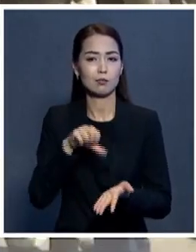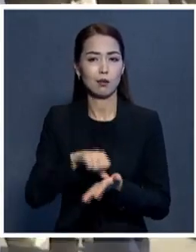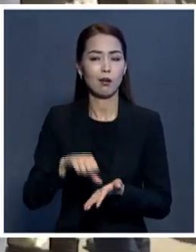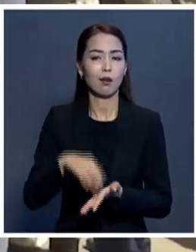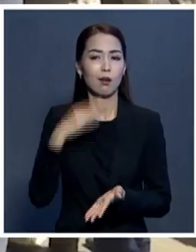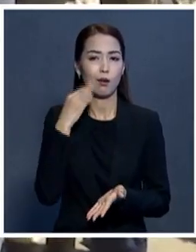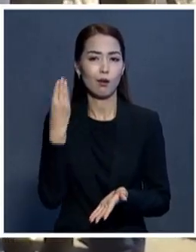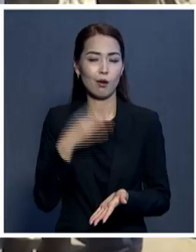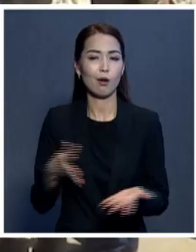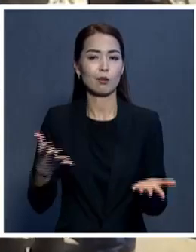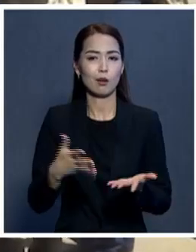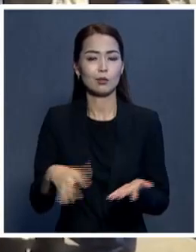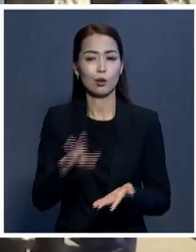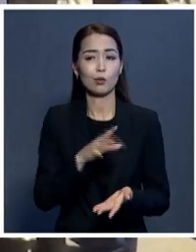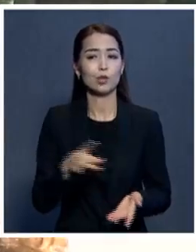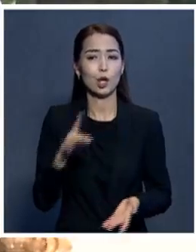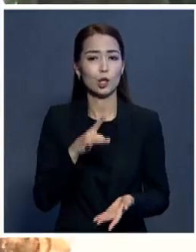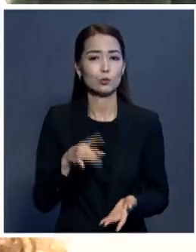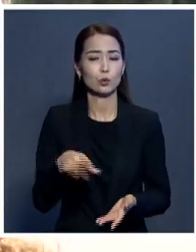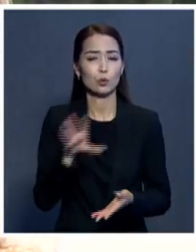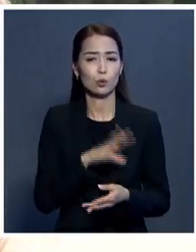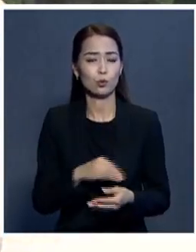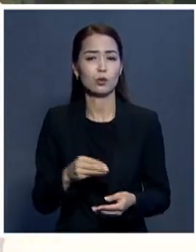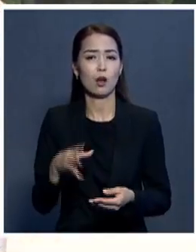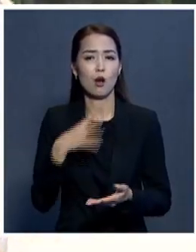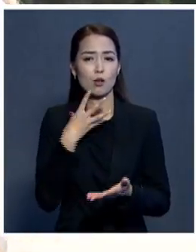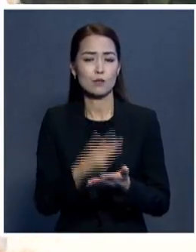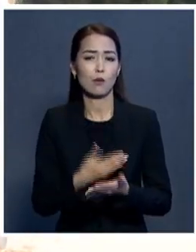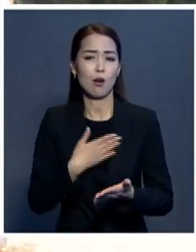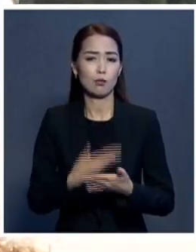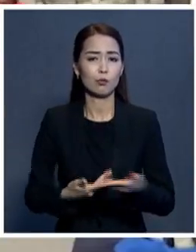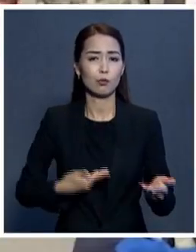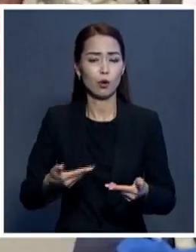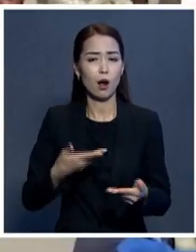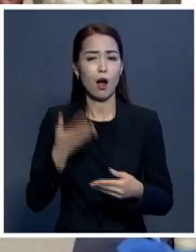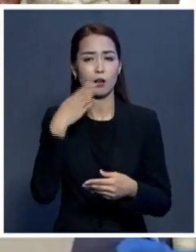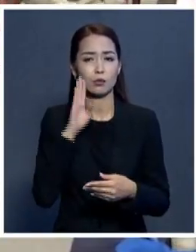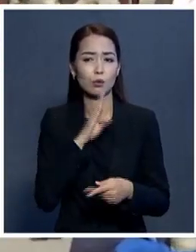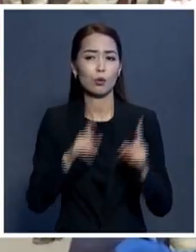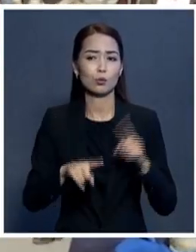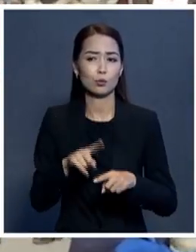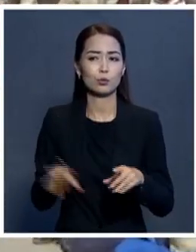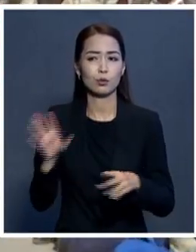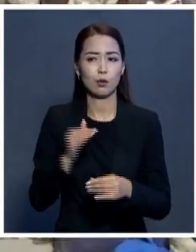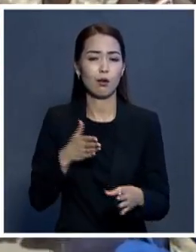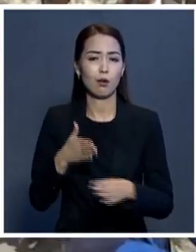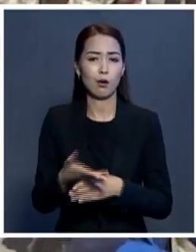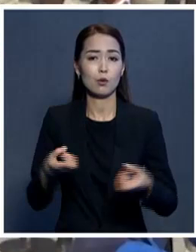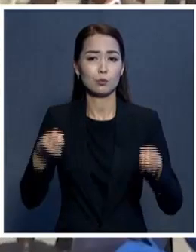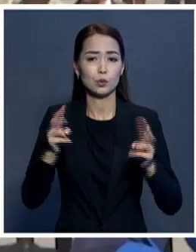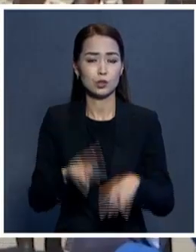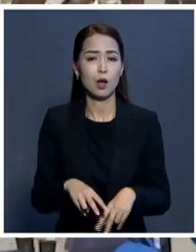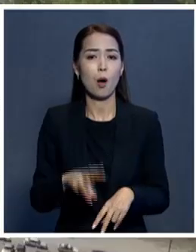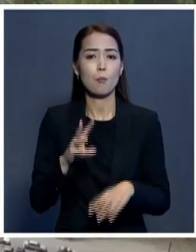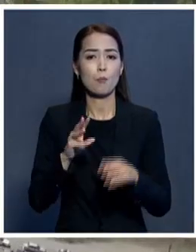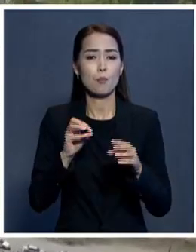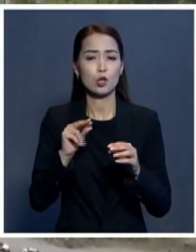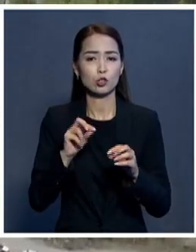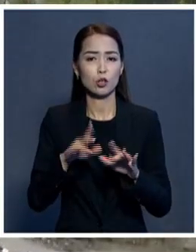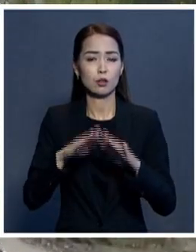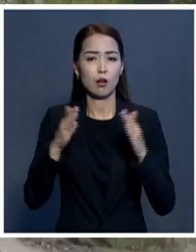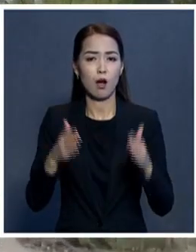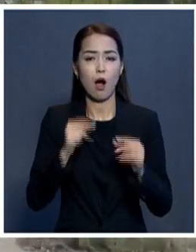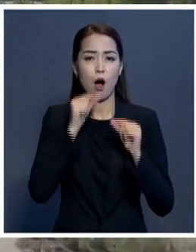айында республиканың түпкір-түпкірінен келген сарбаздардың ата-аналарына, туыстарына орталық мешітте ауызашар берді.